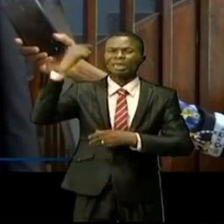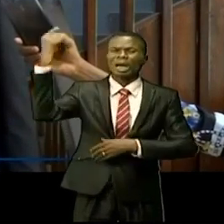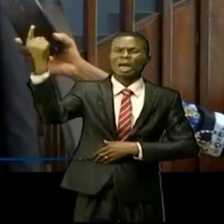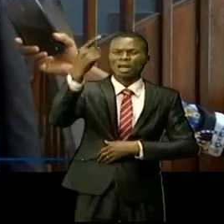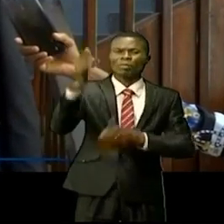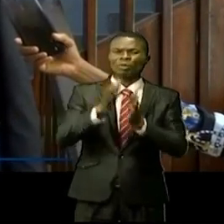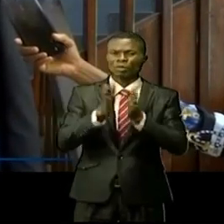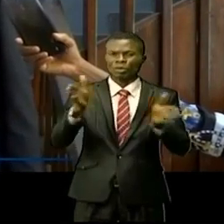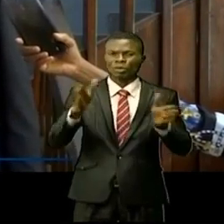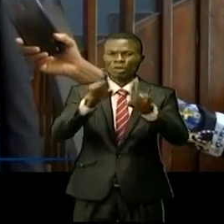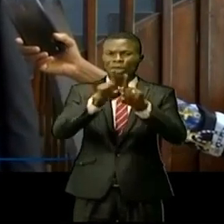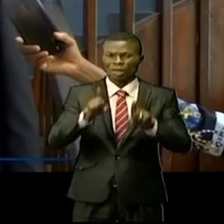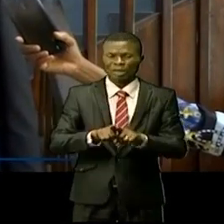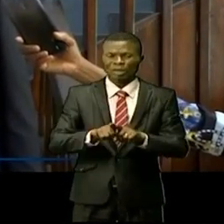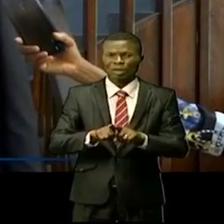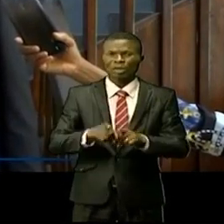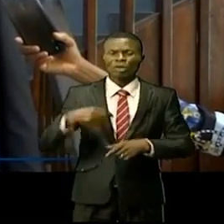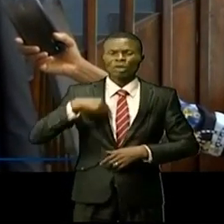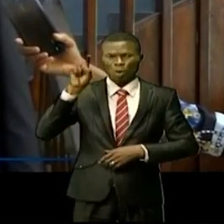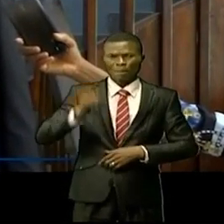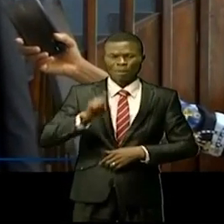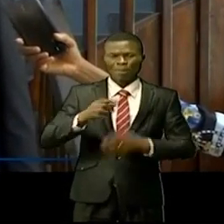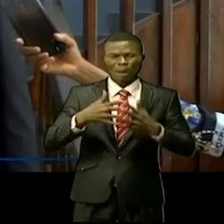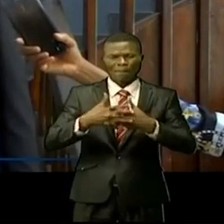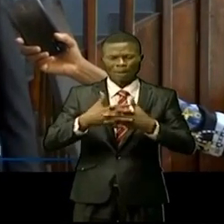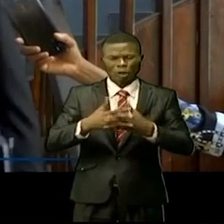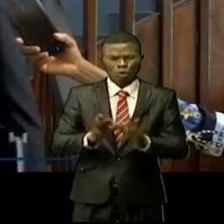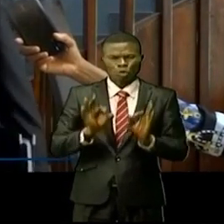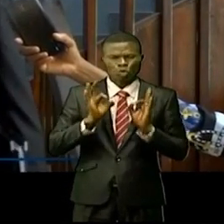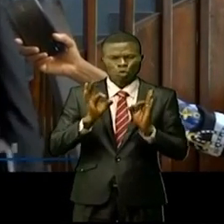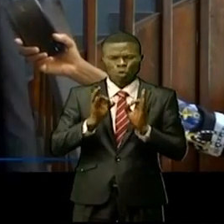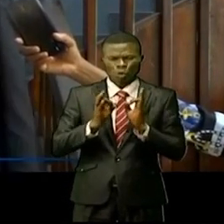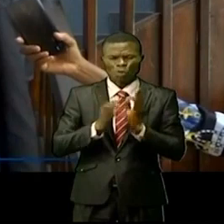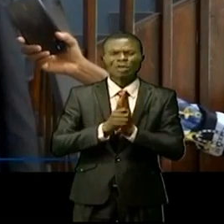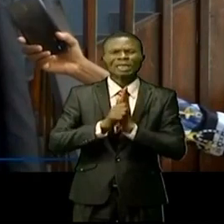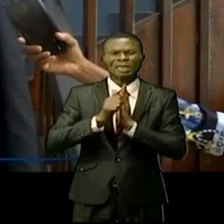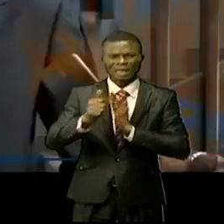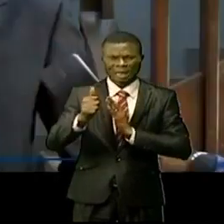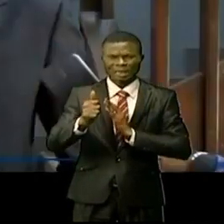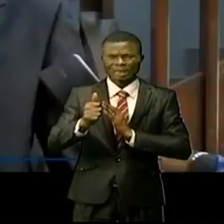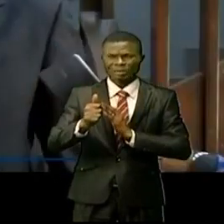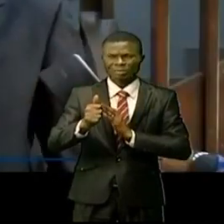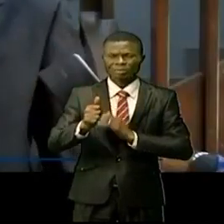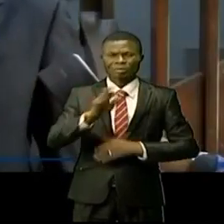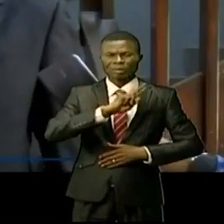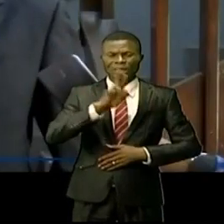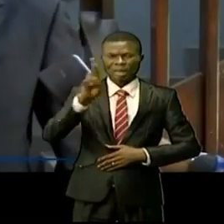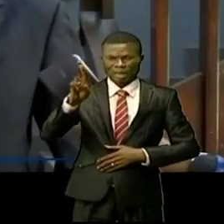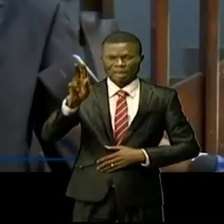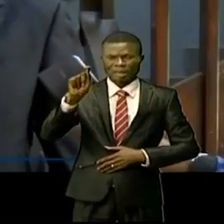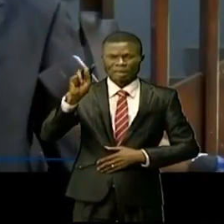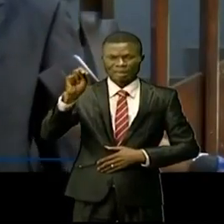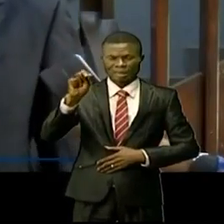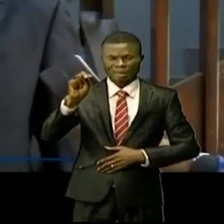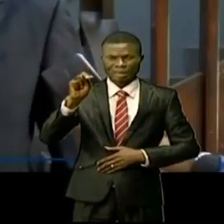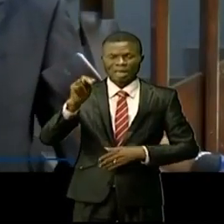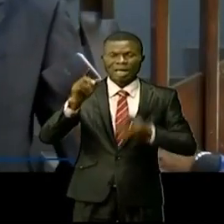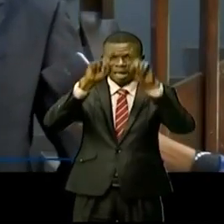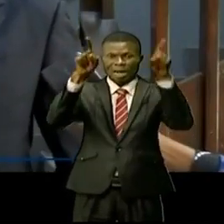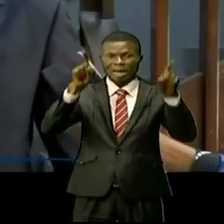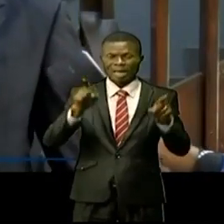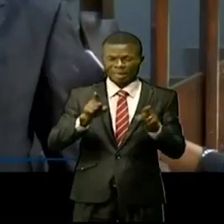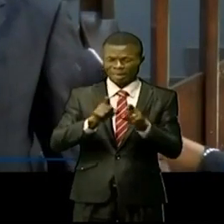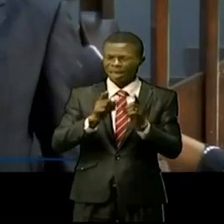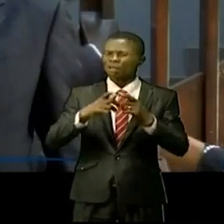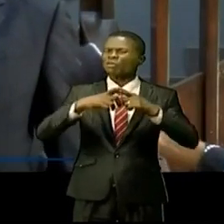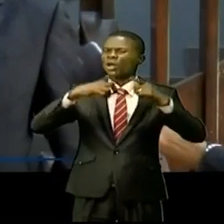entier. Et pour ça, nous avons besoin des équipements professionnels. La RTNC est la chaîne mère. Elle doit